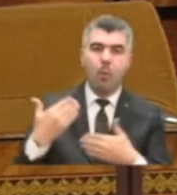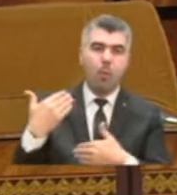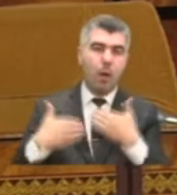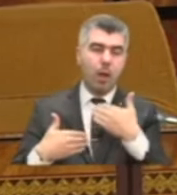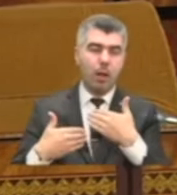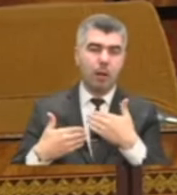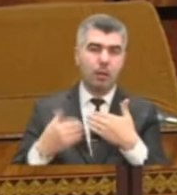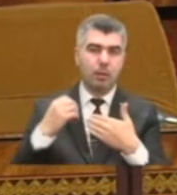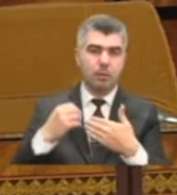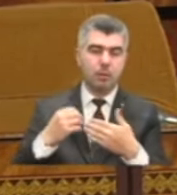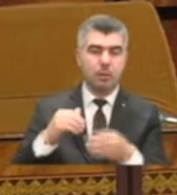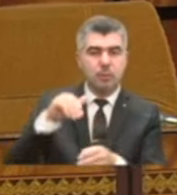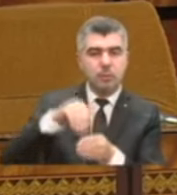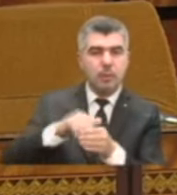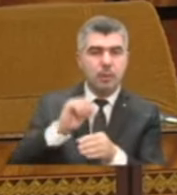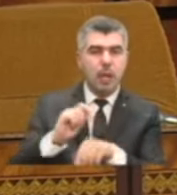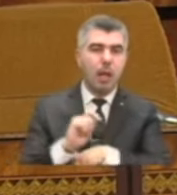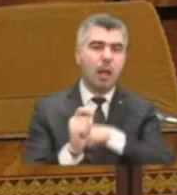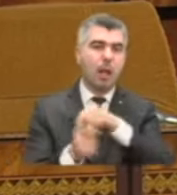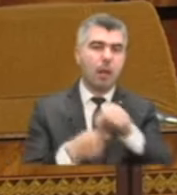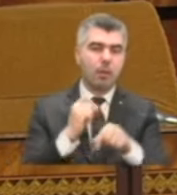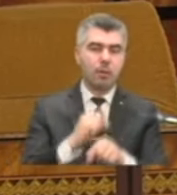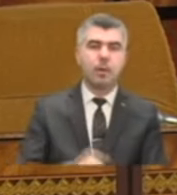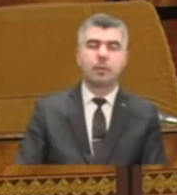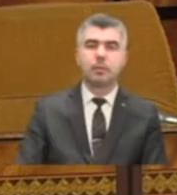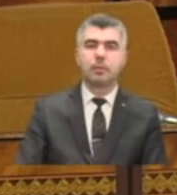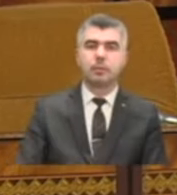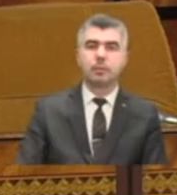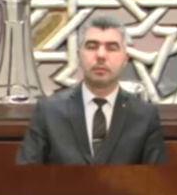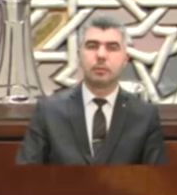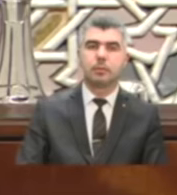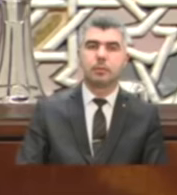ذوي الاعاقه خصوصا بالعالم القروي؟ السيدة الوزيرة.